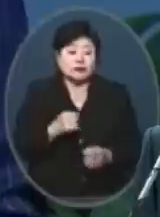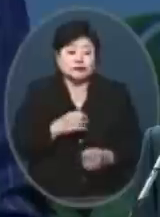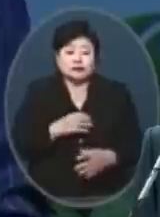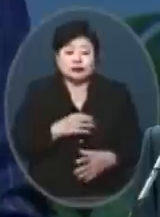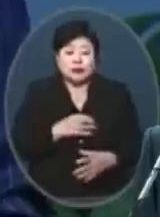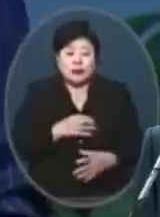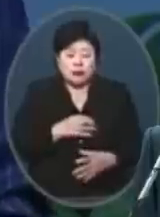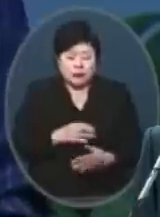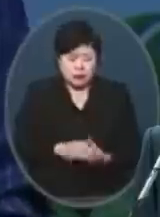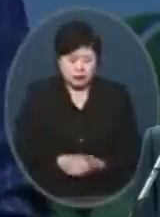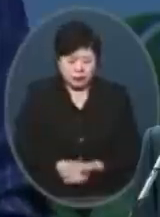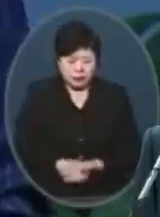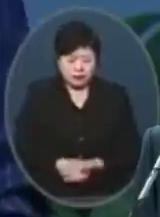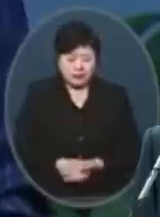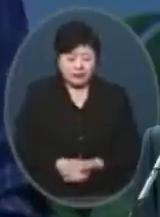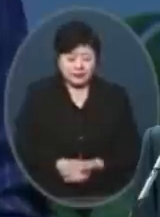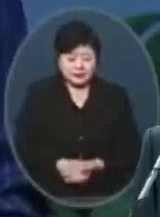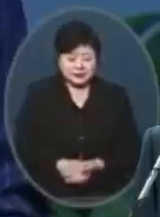무섭지 않겠습니까?